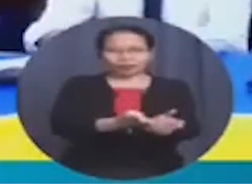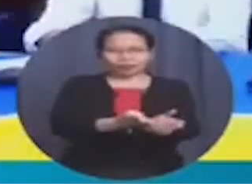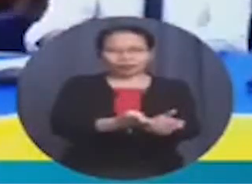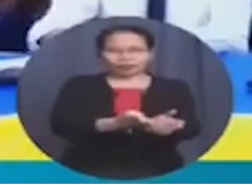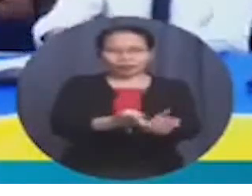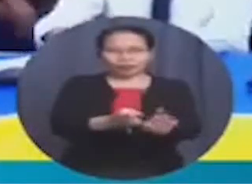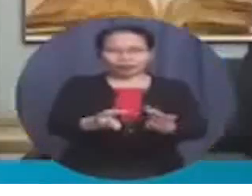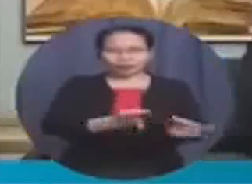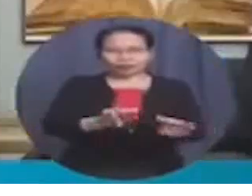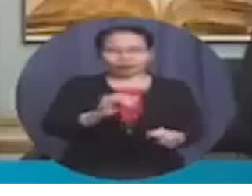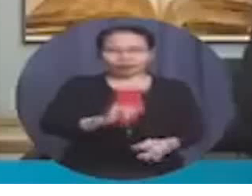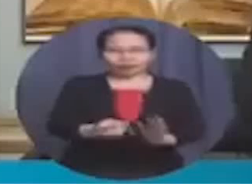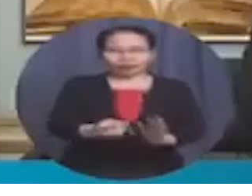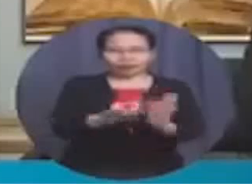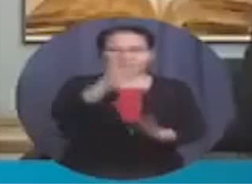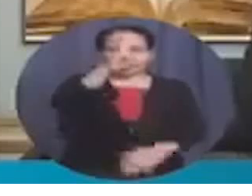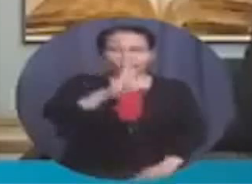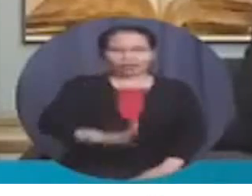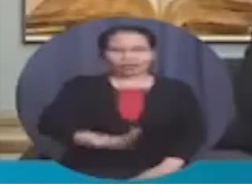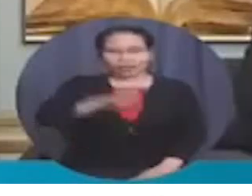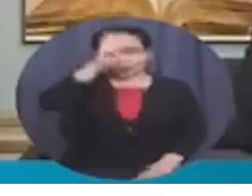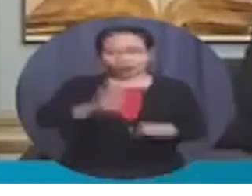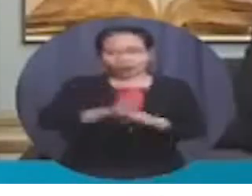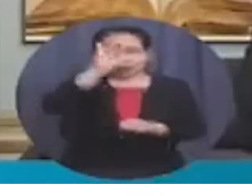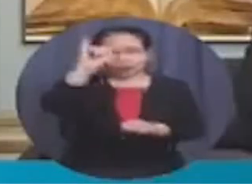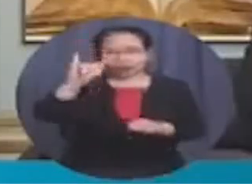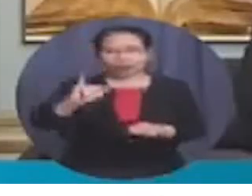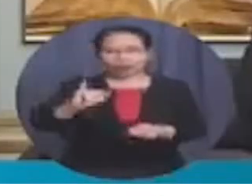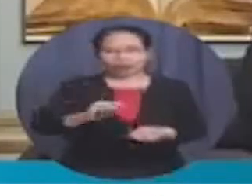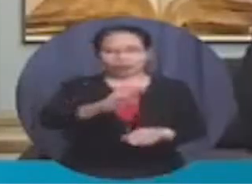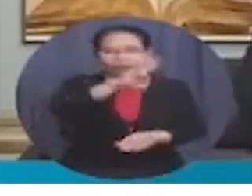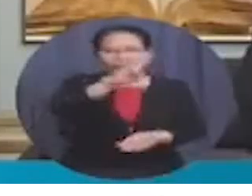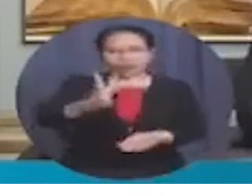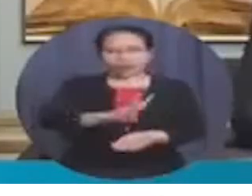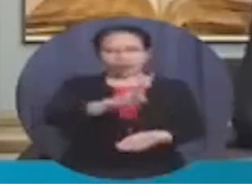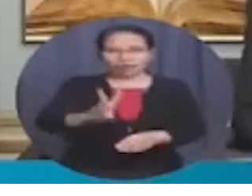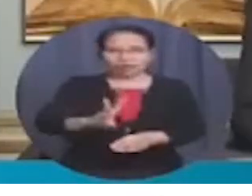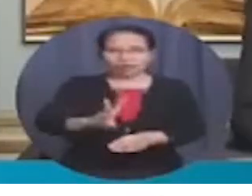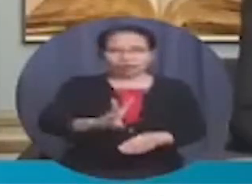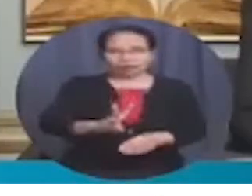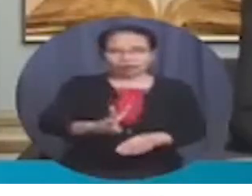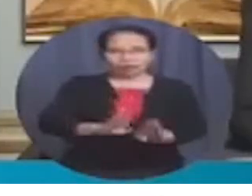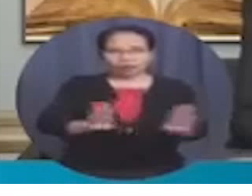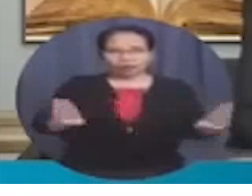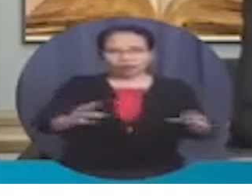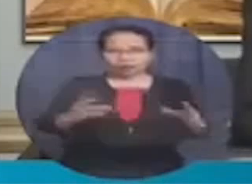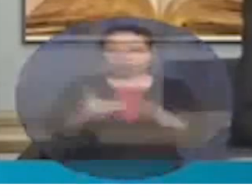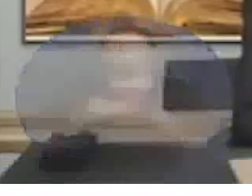Daniel? Opo, ang lolobin po ng Diyos, kapatid na Eli. Ang Miyerkules naman po natin ay opening ng